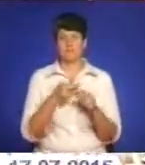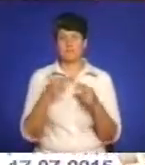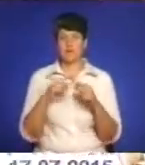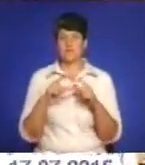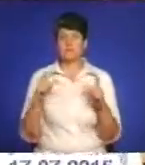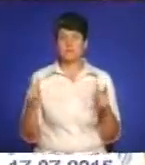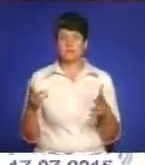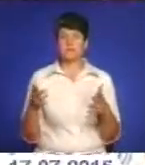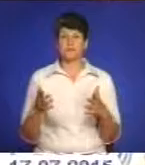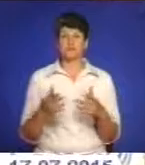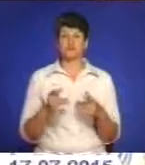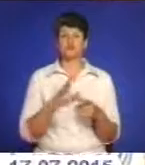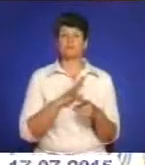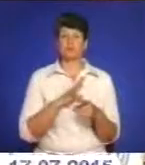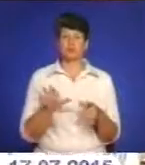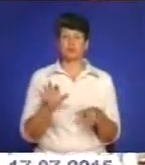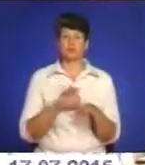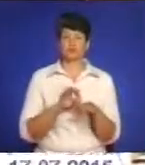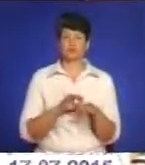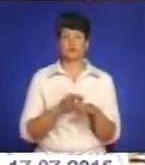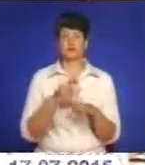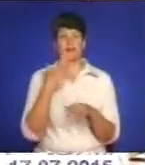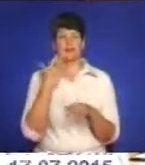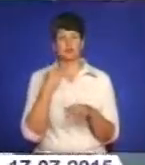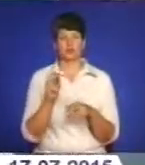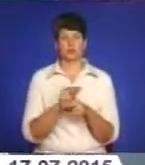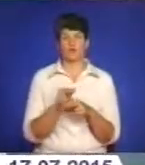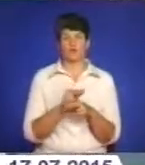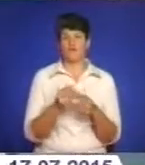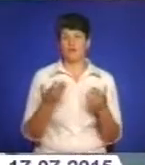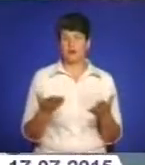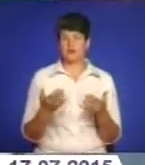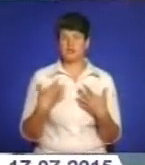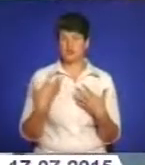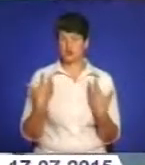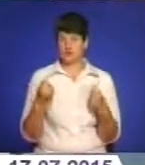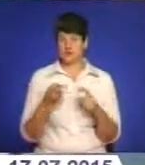Пам'ятаємо, запобігти захворюванню значно легше, ніж його лікувати. Ваше здоров'я залежить тільки від вас.